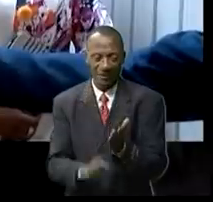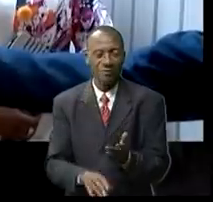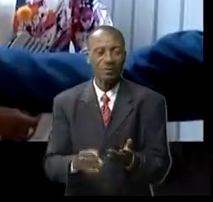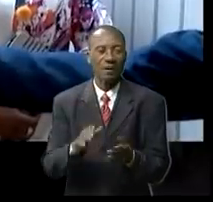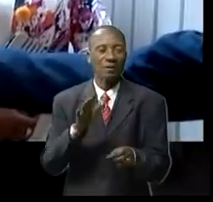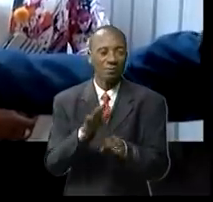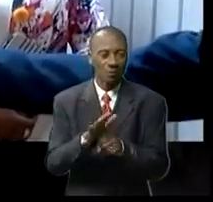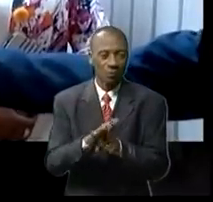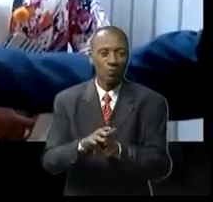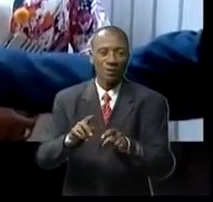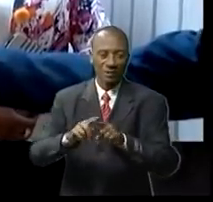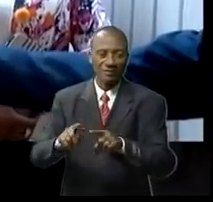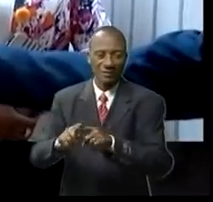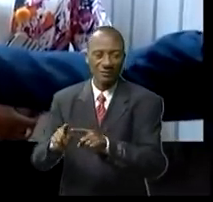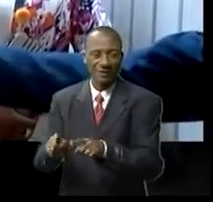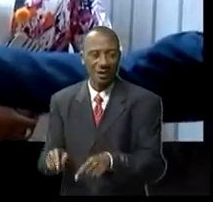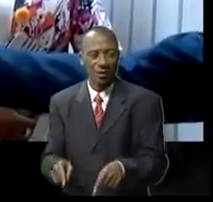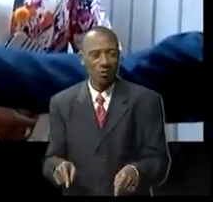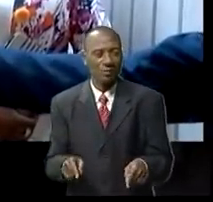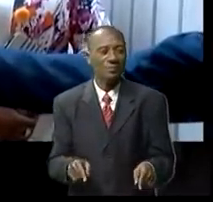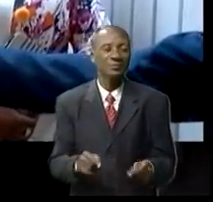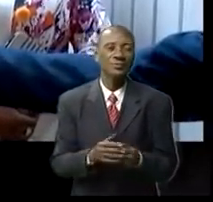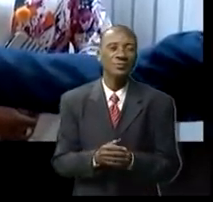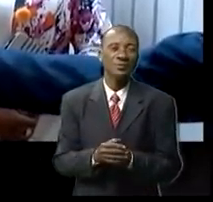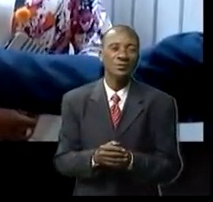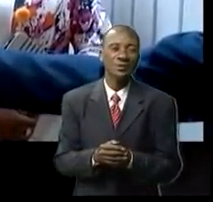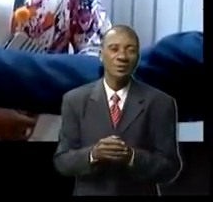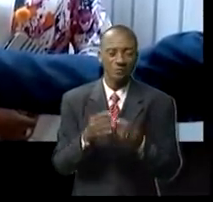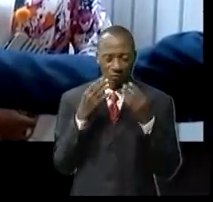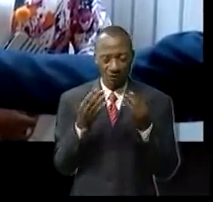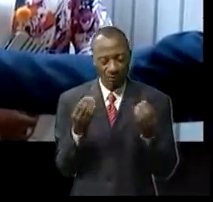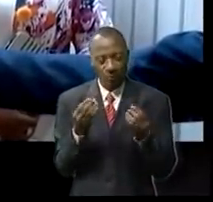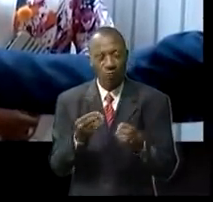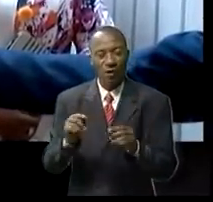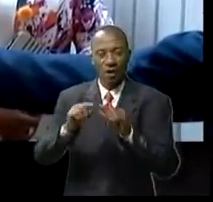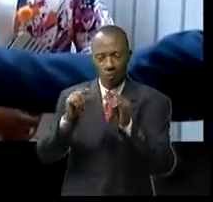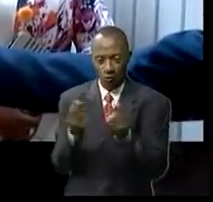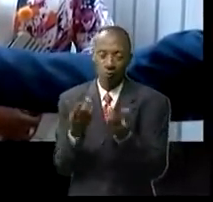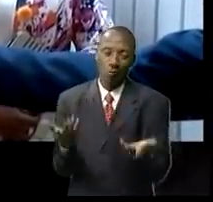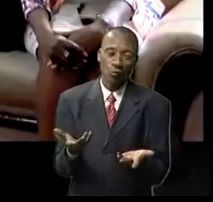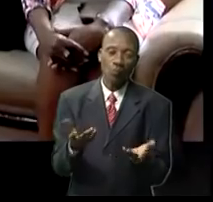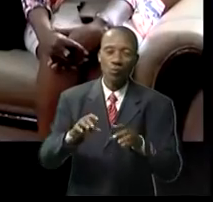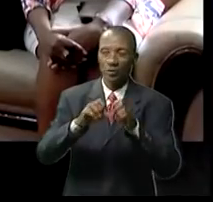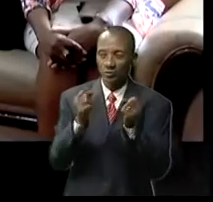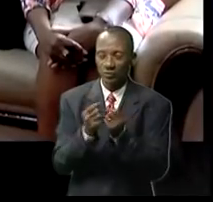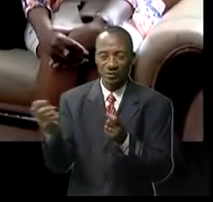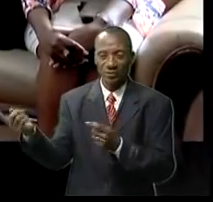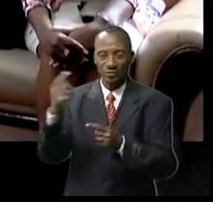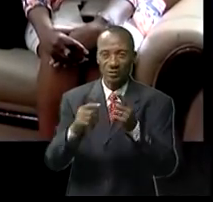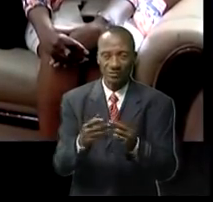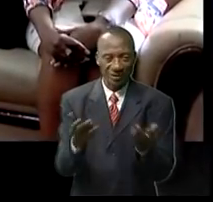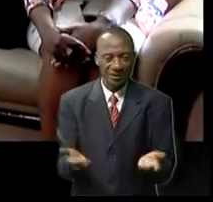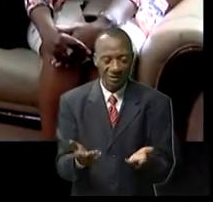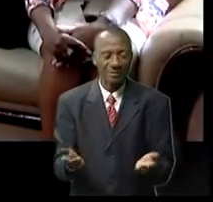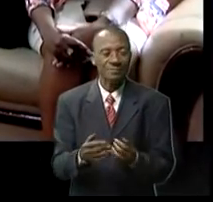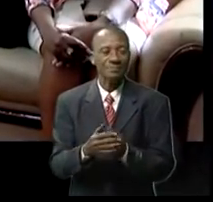pour l'accueil et pour l'hospitalité qui a été accordée à notre délégation depuis son arrivée. Au-delà des échanges